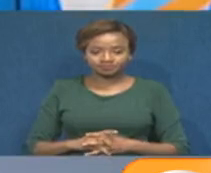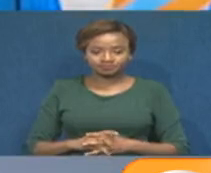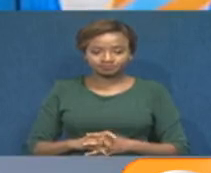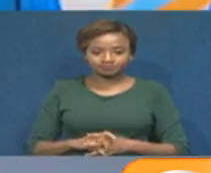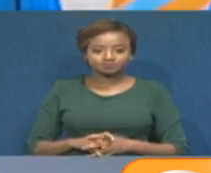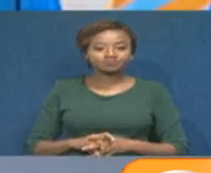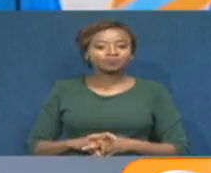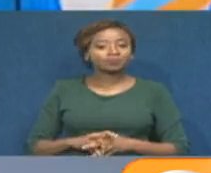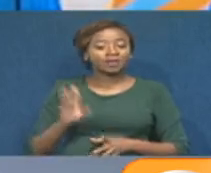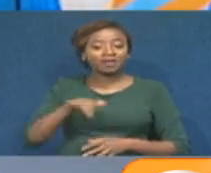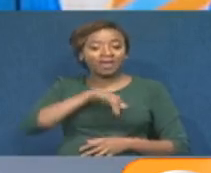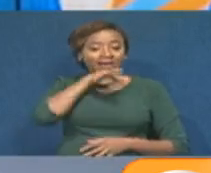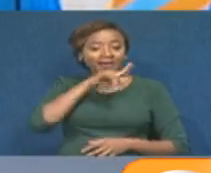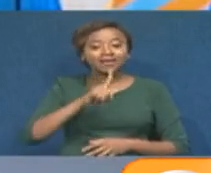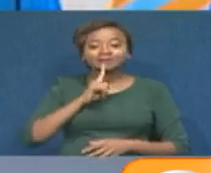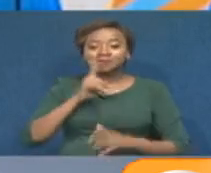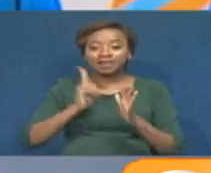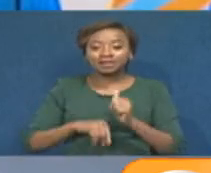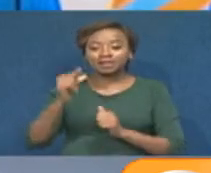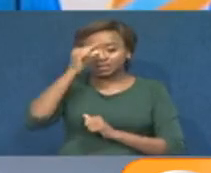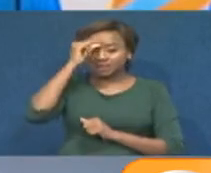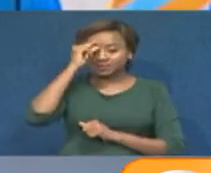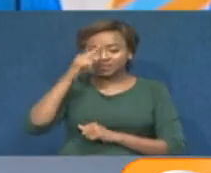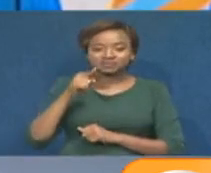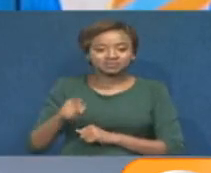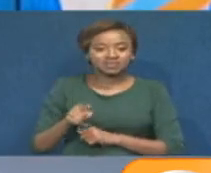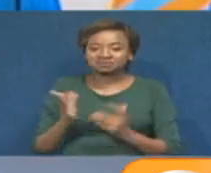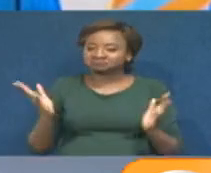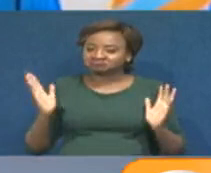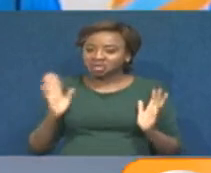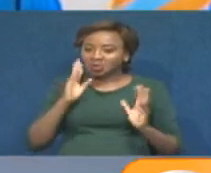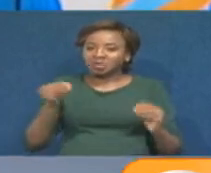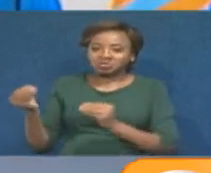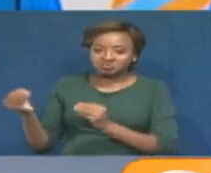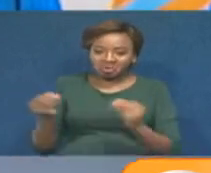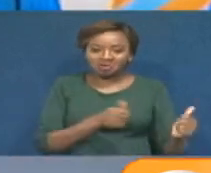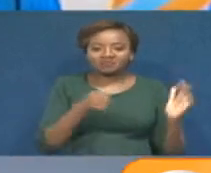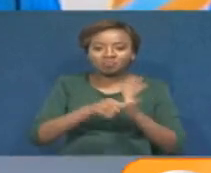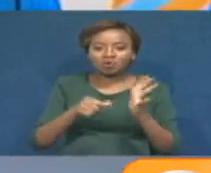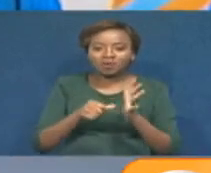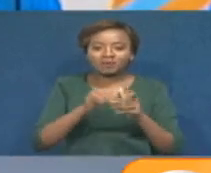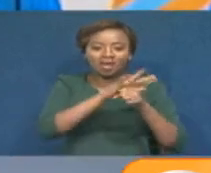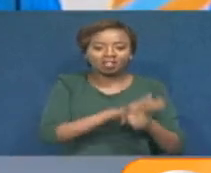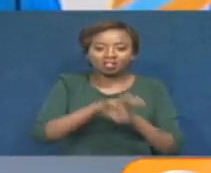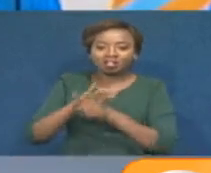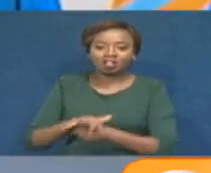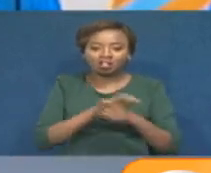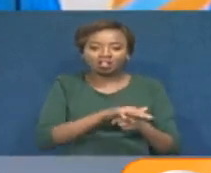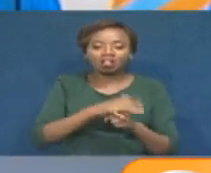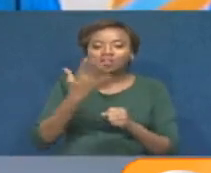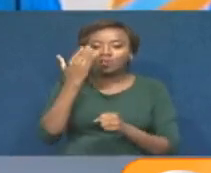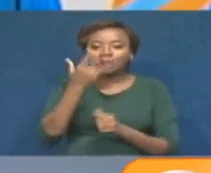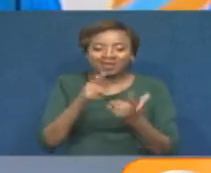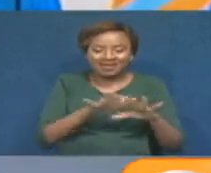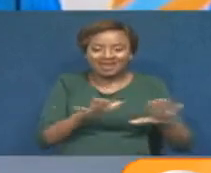Kinara wa Azimio One Kenya Raila Odinga amesema kuwa serikali yake itasuluhisha tatizo la dhulma za ardhi katika